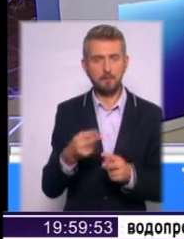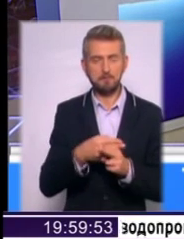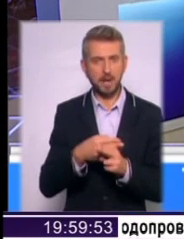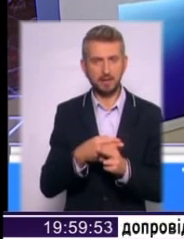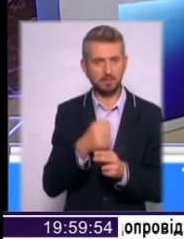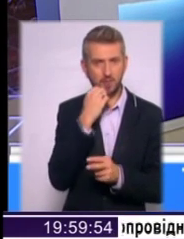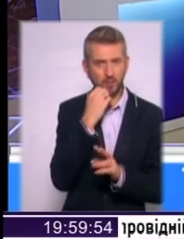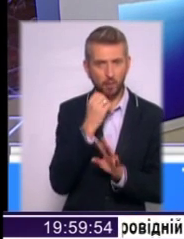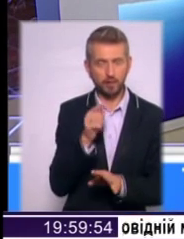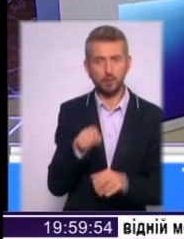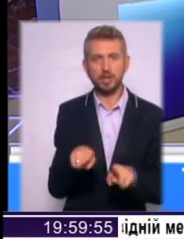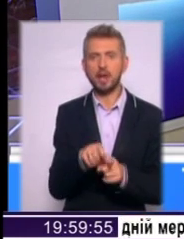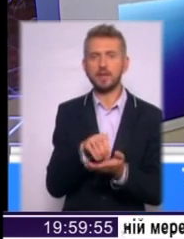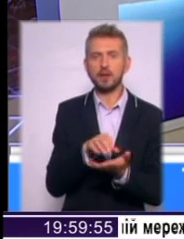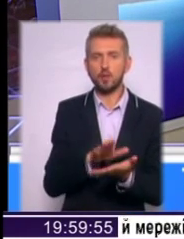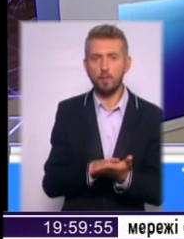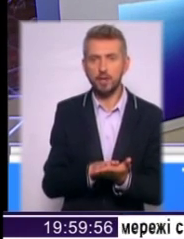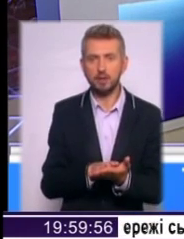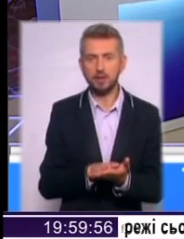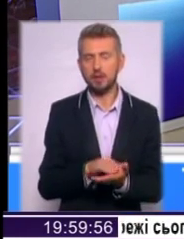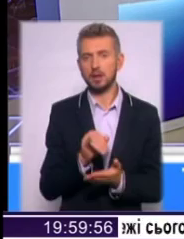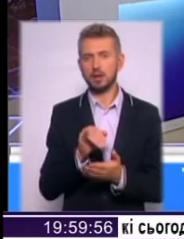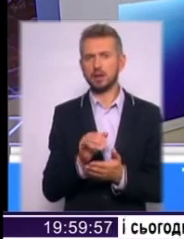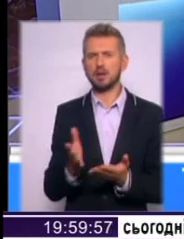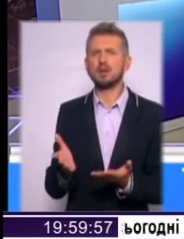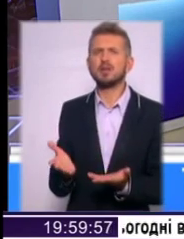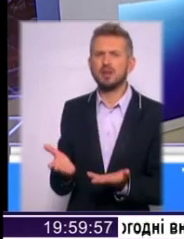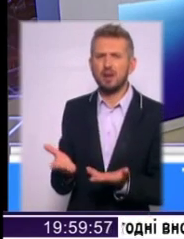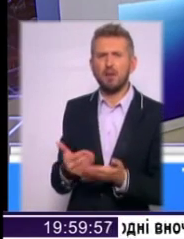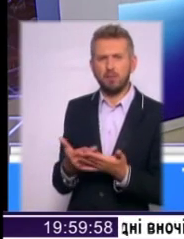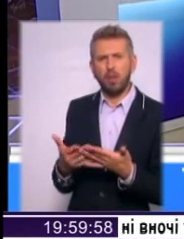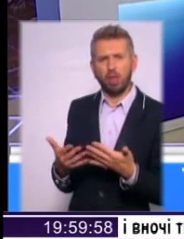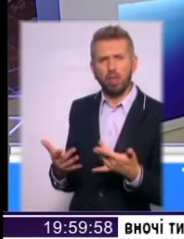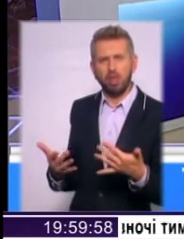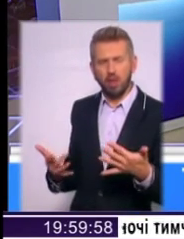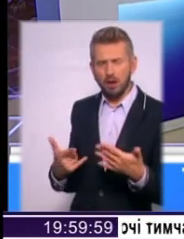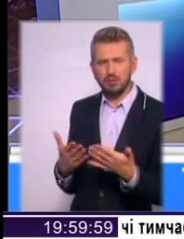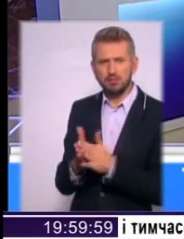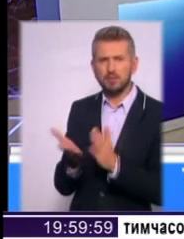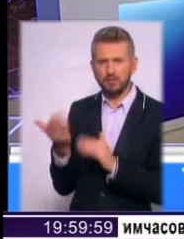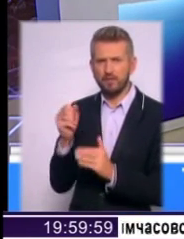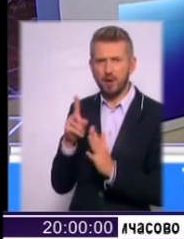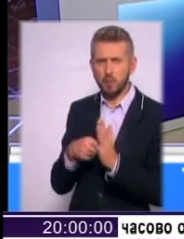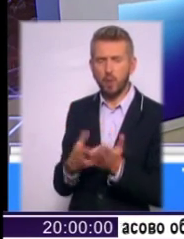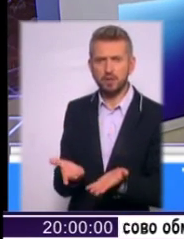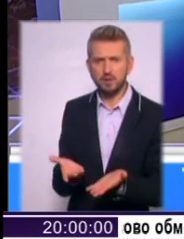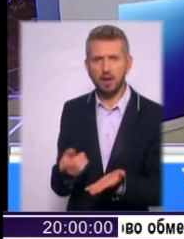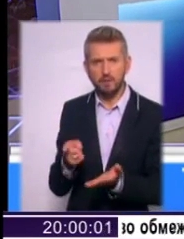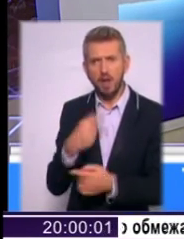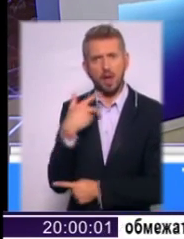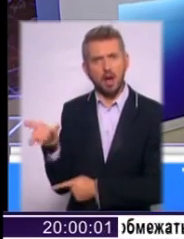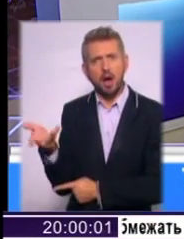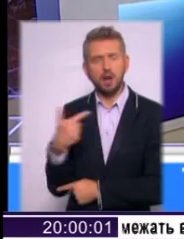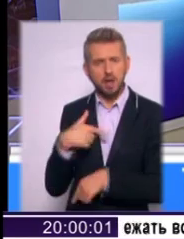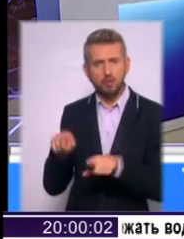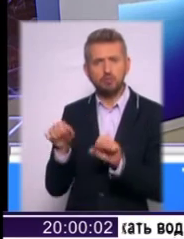тому що вони так зареєстровані і віруючі. Шановний, ви так ближче до запитання, прошу, так, давай. Питання, бо ви питання. Так можете, я так теж